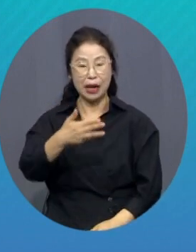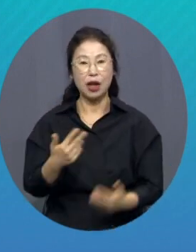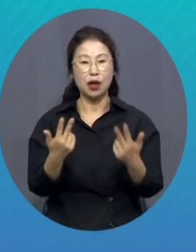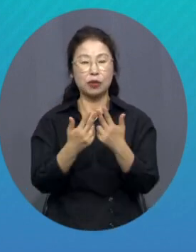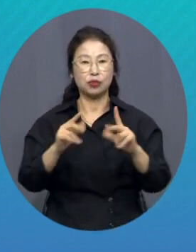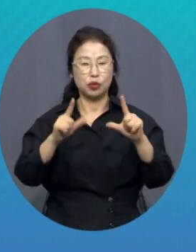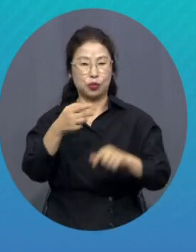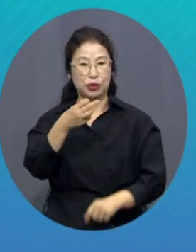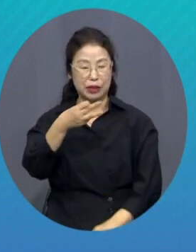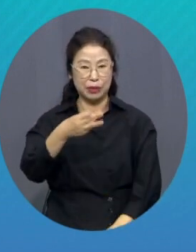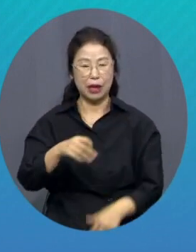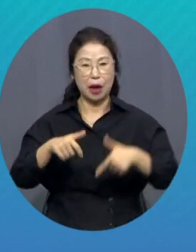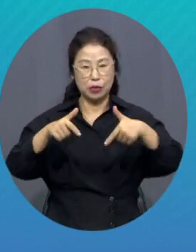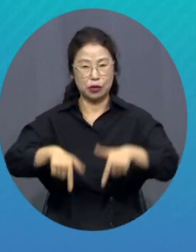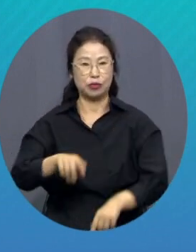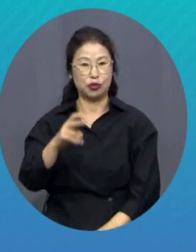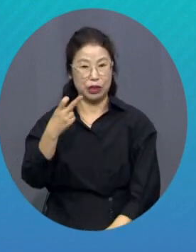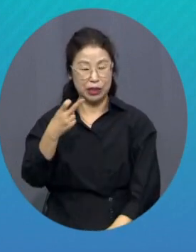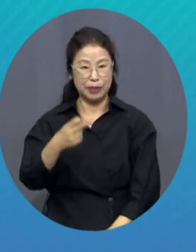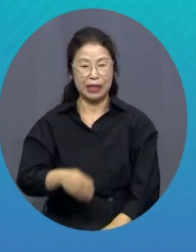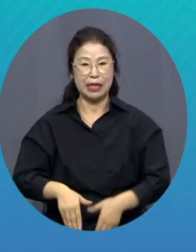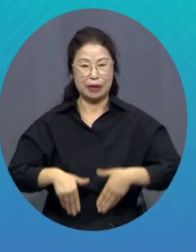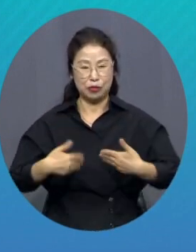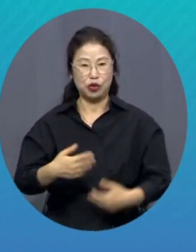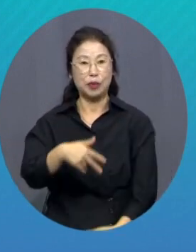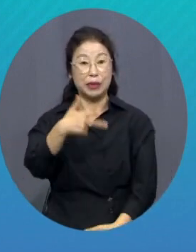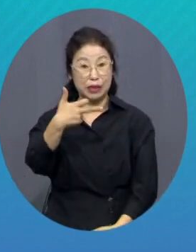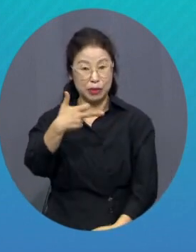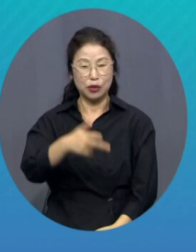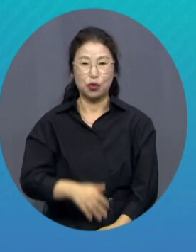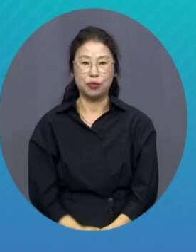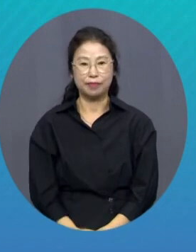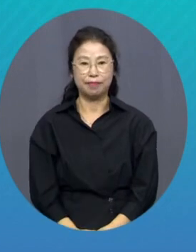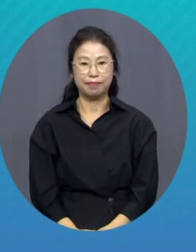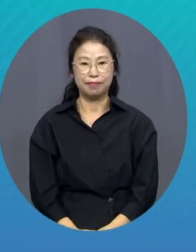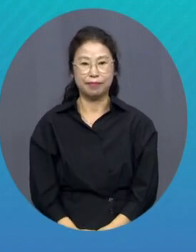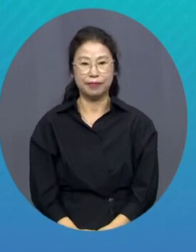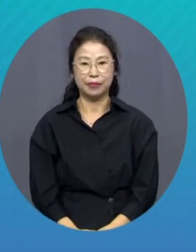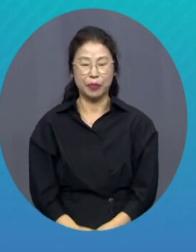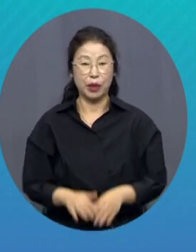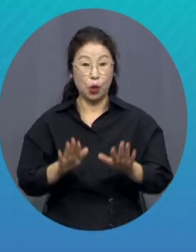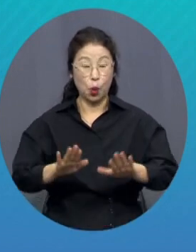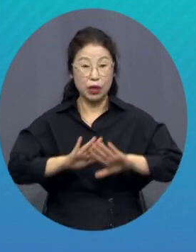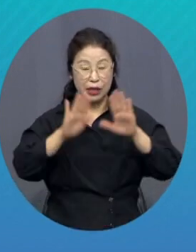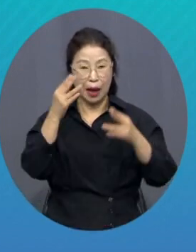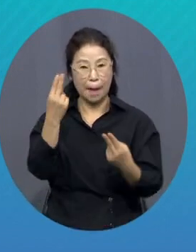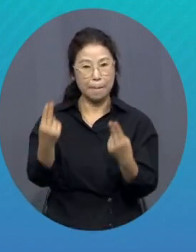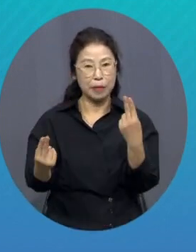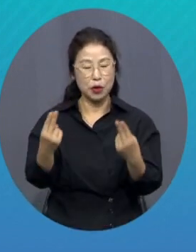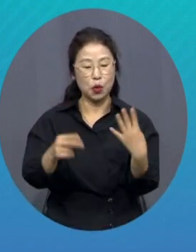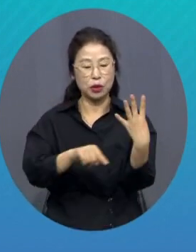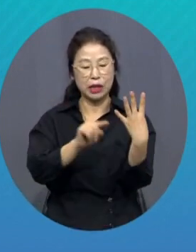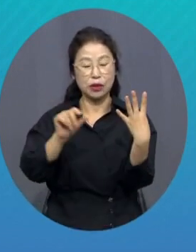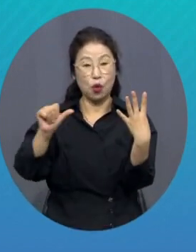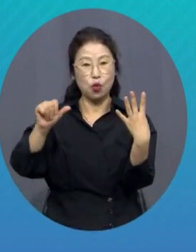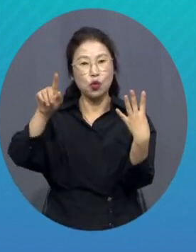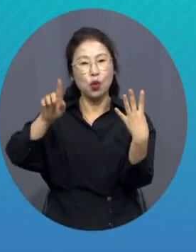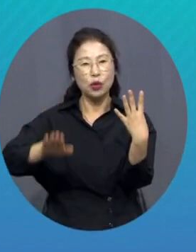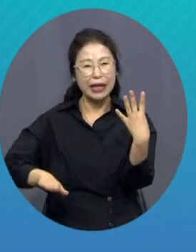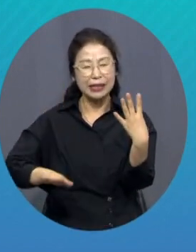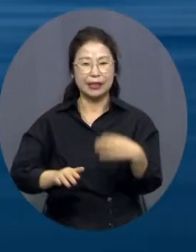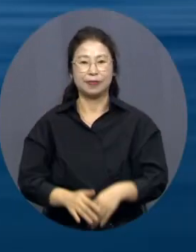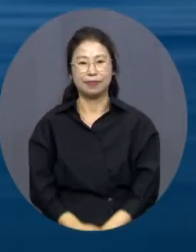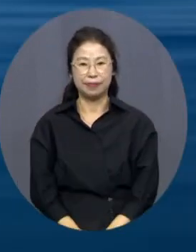동부 13도 서부지역 12도 남부 지역 17도 안팎이 예상되는데요 오늘 낮보다 4에서 5도 가량